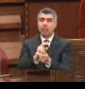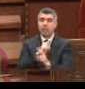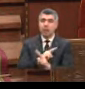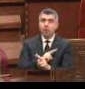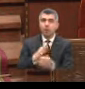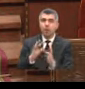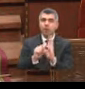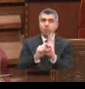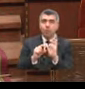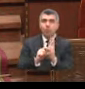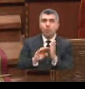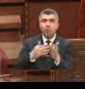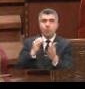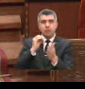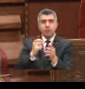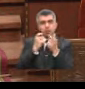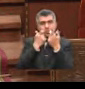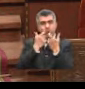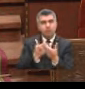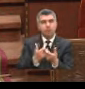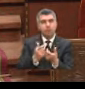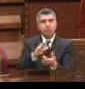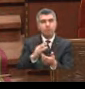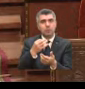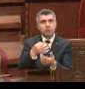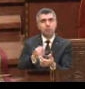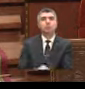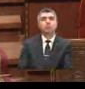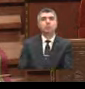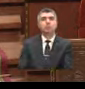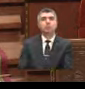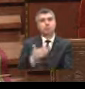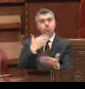ديال التقاعد غادي يتشاف بطريقة شمولية وماشي في موضوع واحد بواحد. وشكرا.